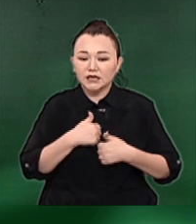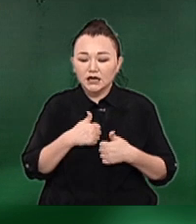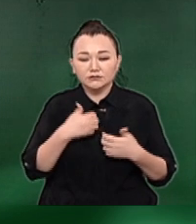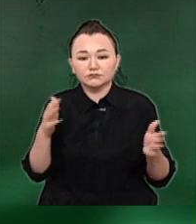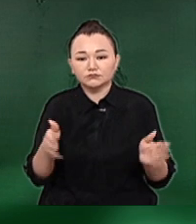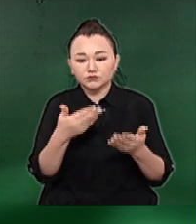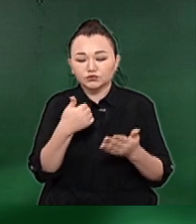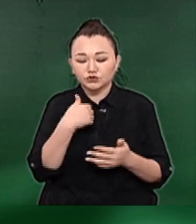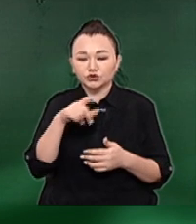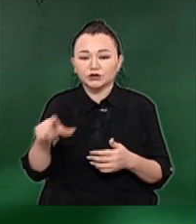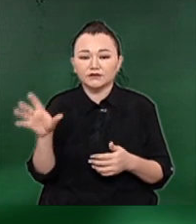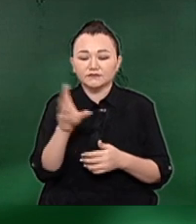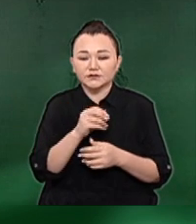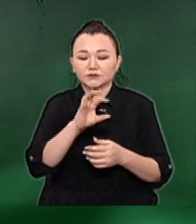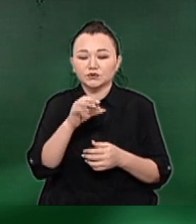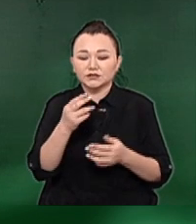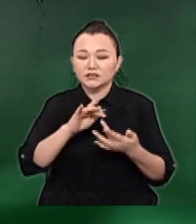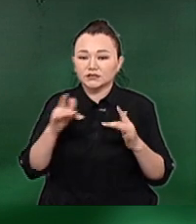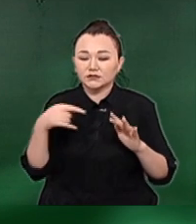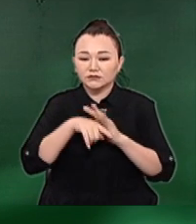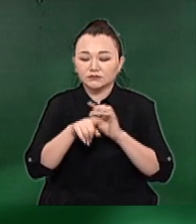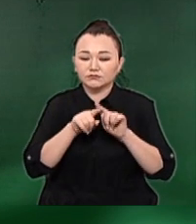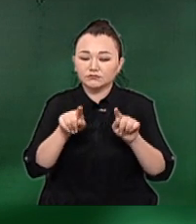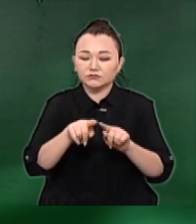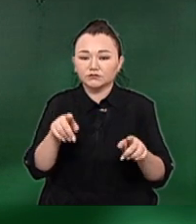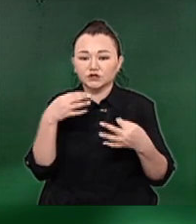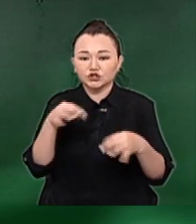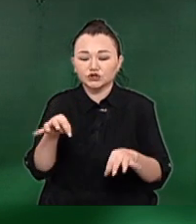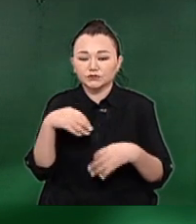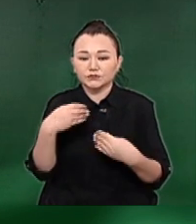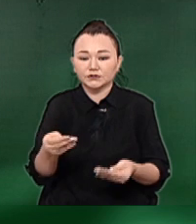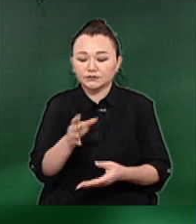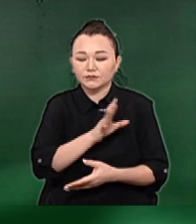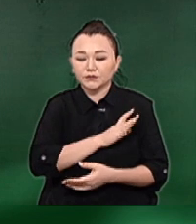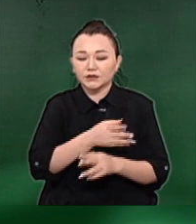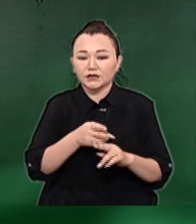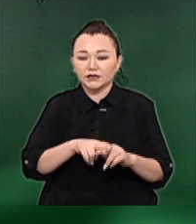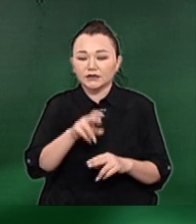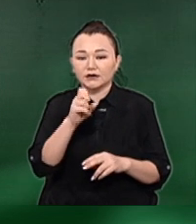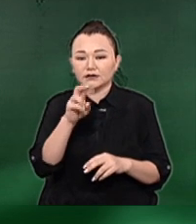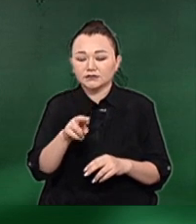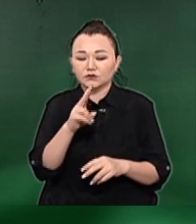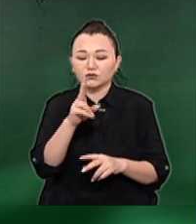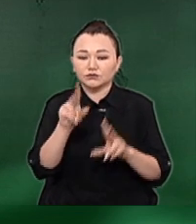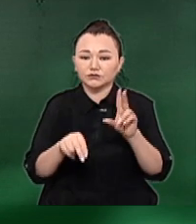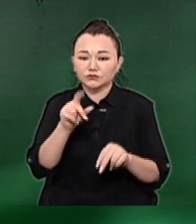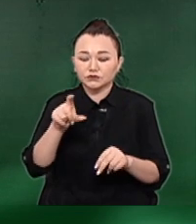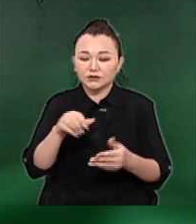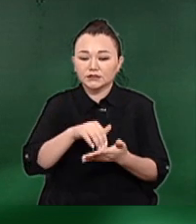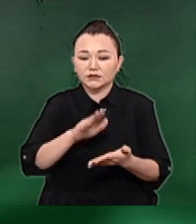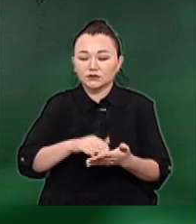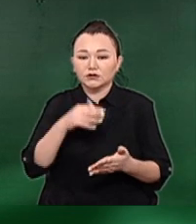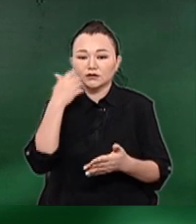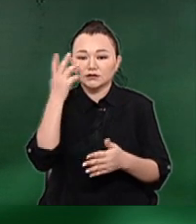үшін кандидаттарға әлеуметтік желілер арқылы үгіт-насихат жүргізуге рұқсат беріліп отыр. Бұл науқан үміткерлерді тіркеу